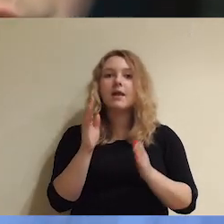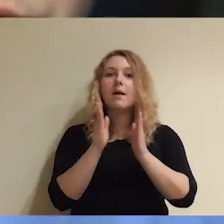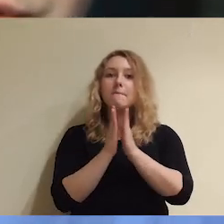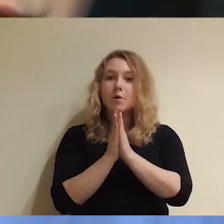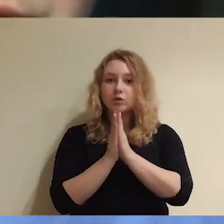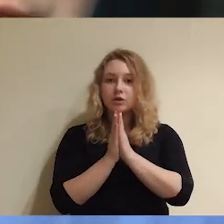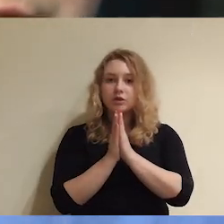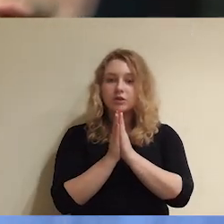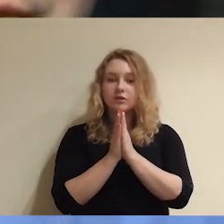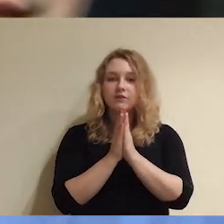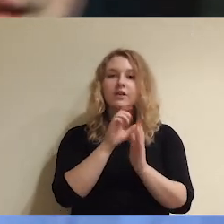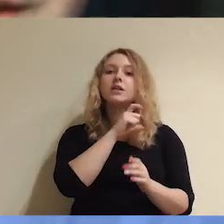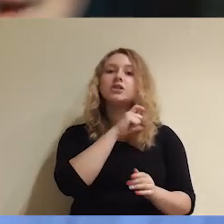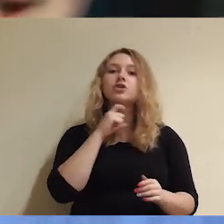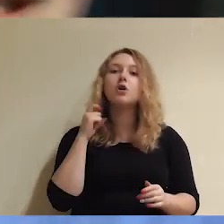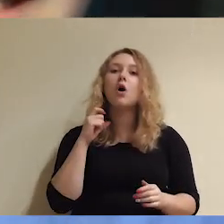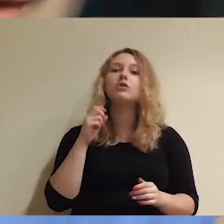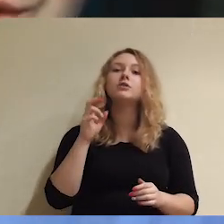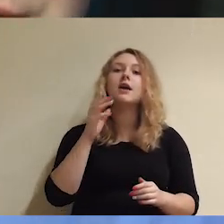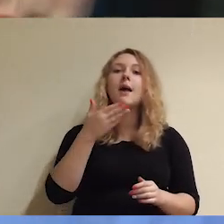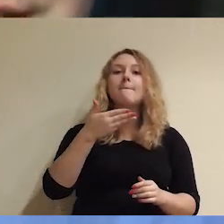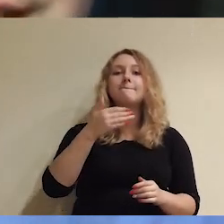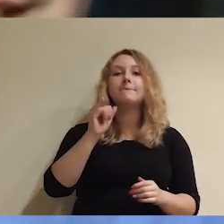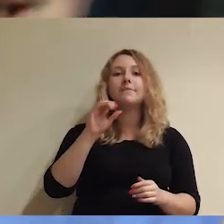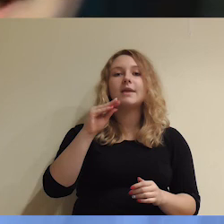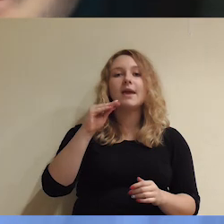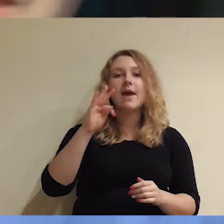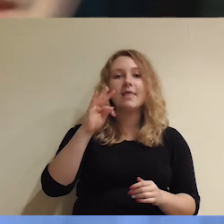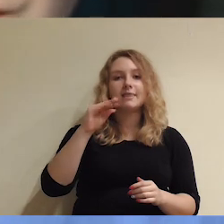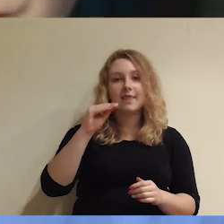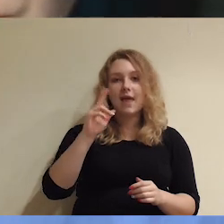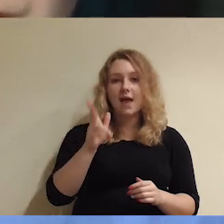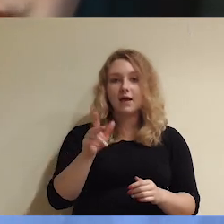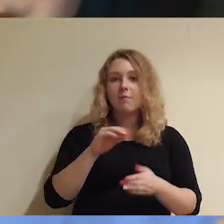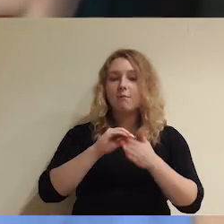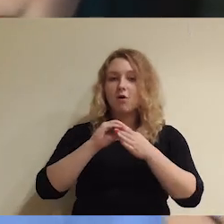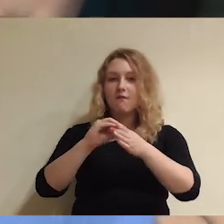to są często rozważania. Więc codziennie